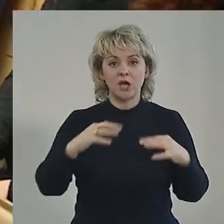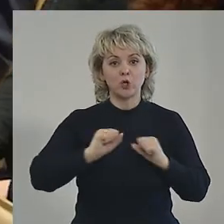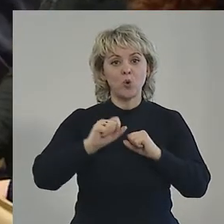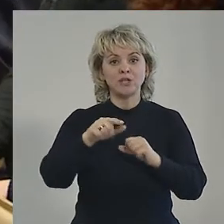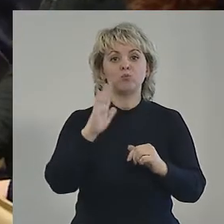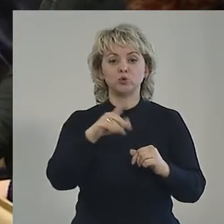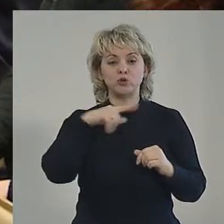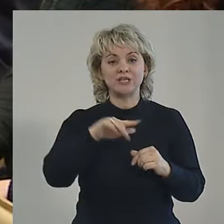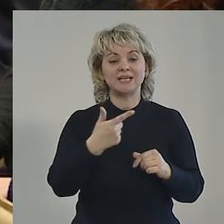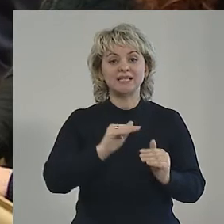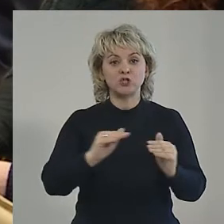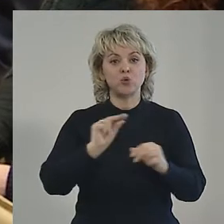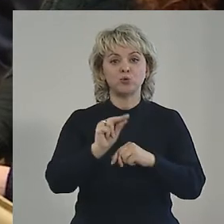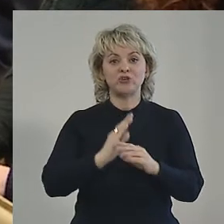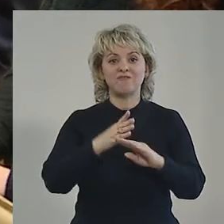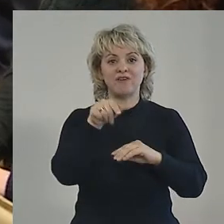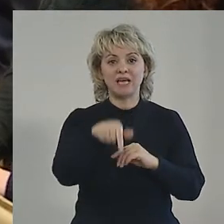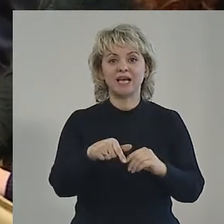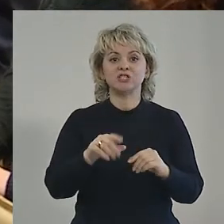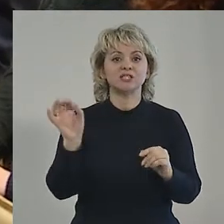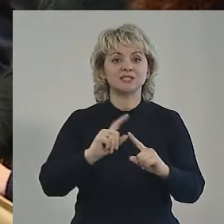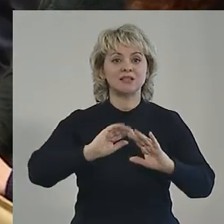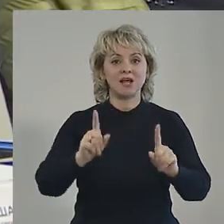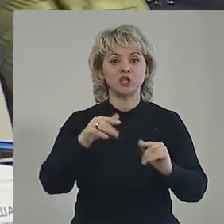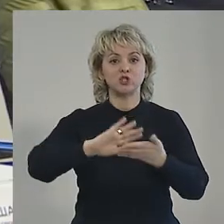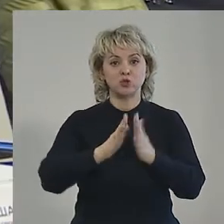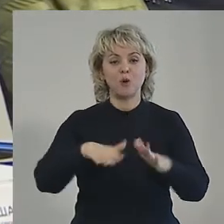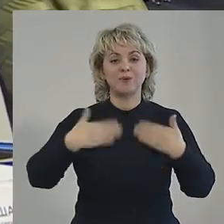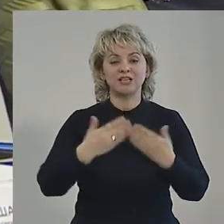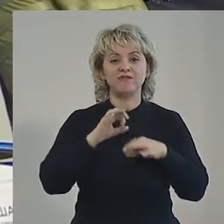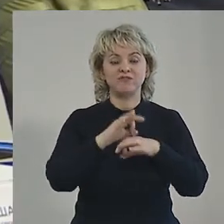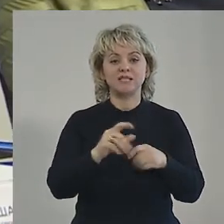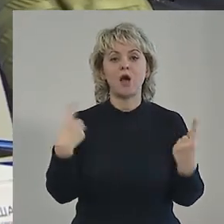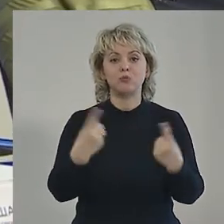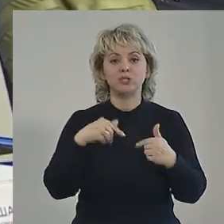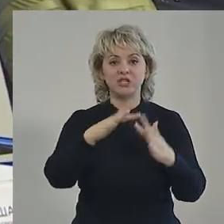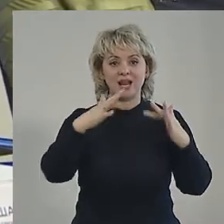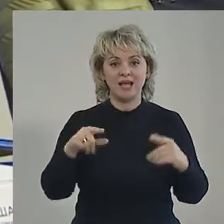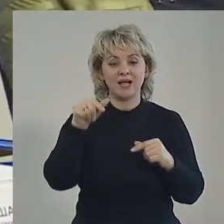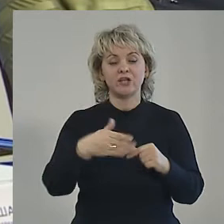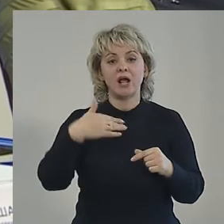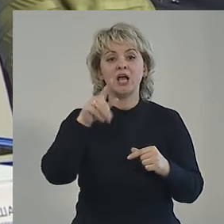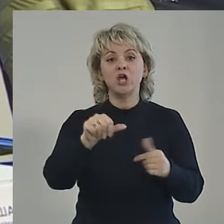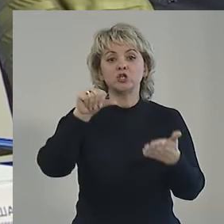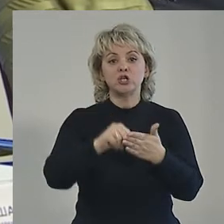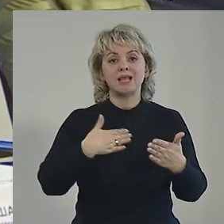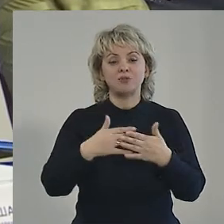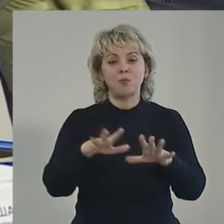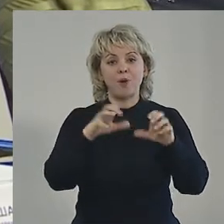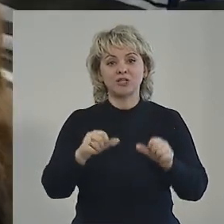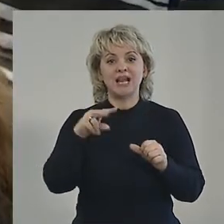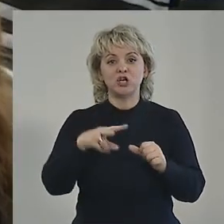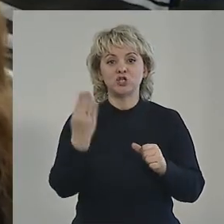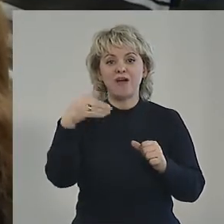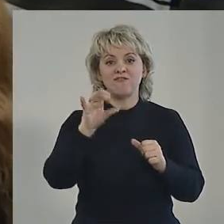«Будущее России», где подростков учат выходить из экстремальных ситуаций, предложено ввести и в обычные летние лагеря. Член Общественной палаты России